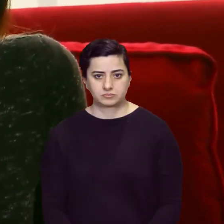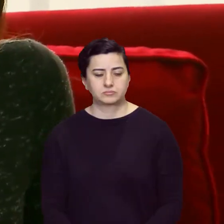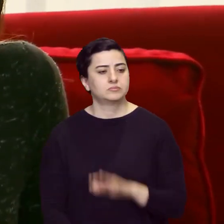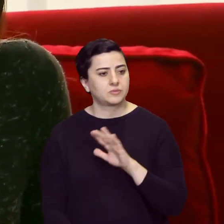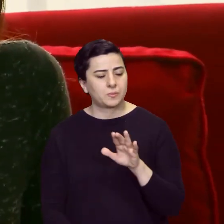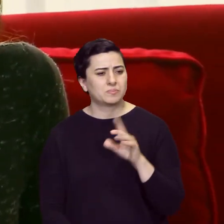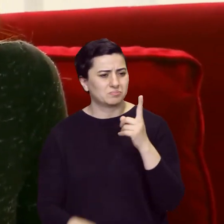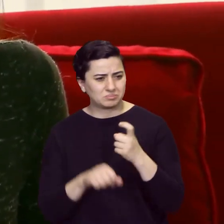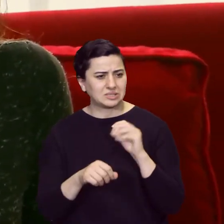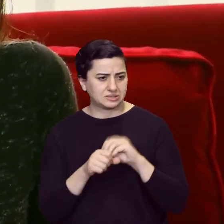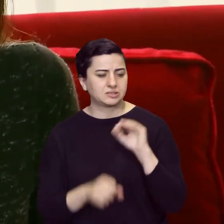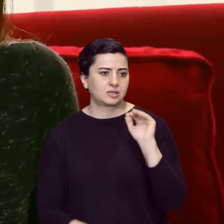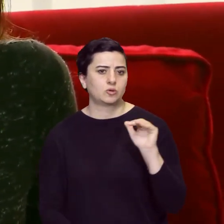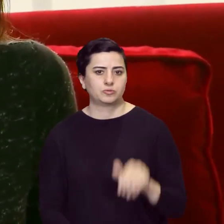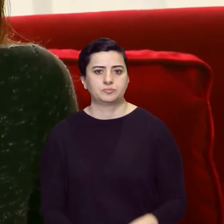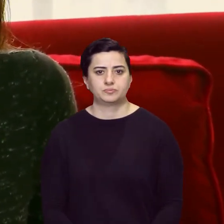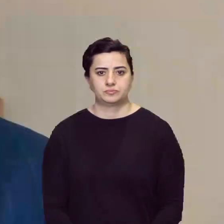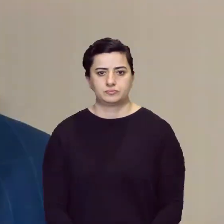Tamam hocam, bir saate kadar oradayım.